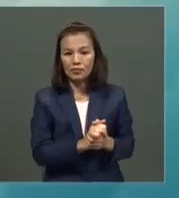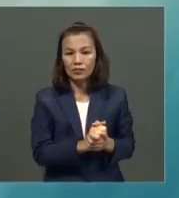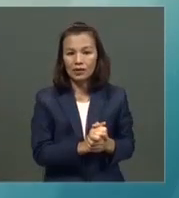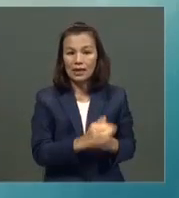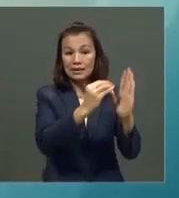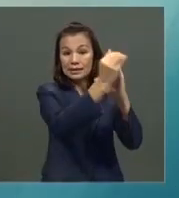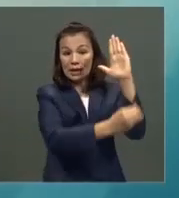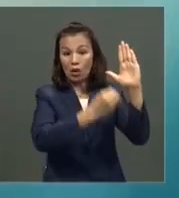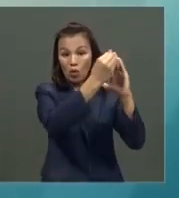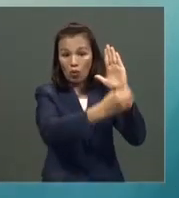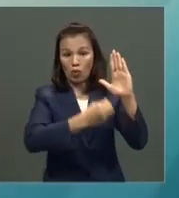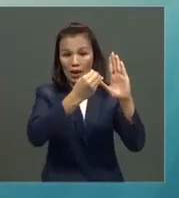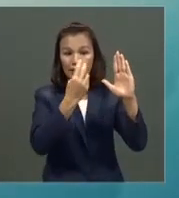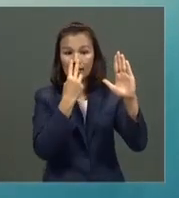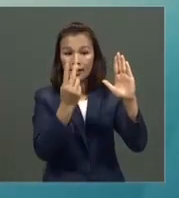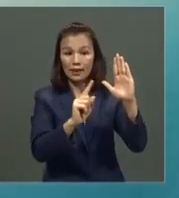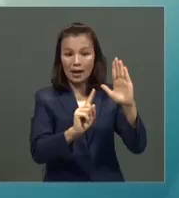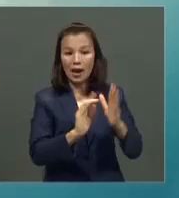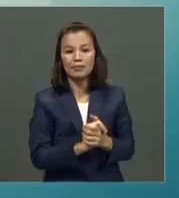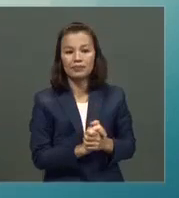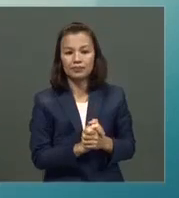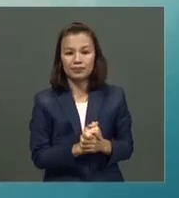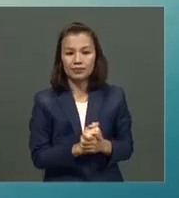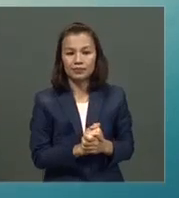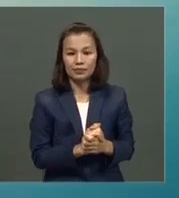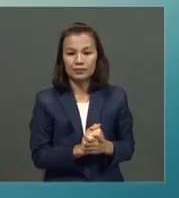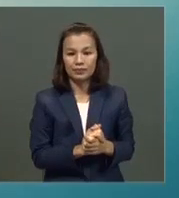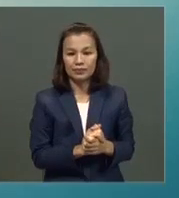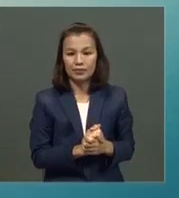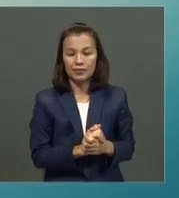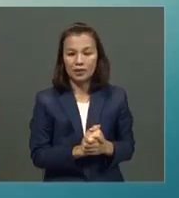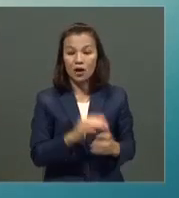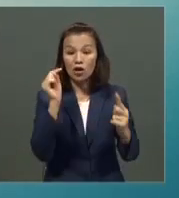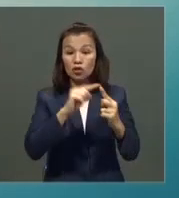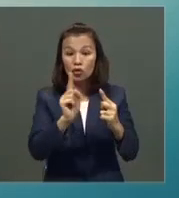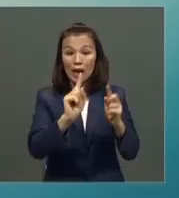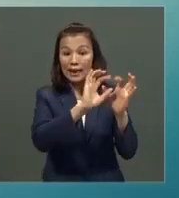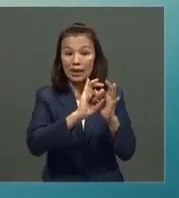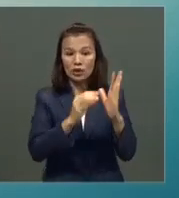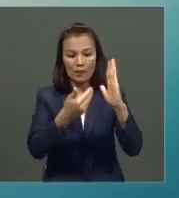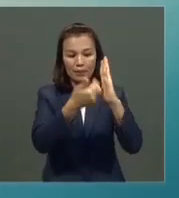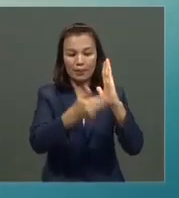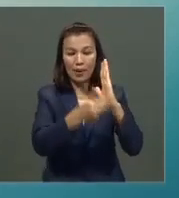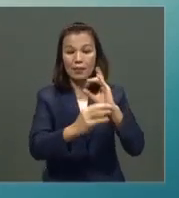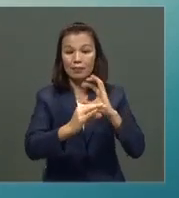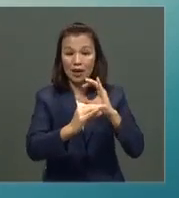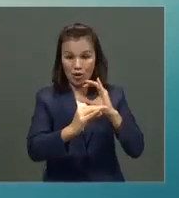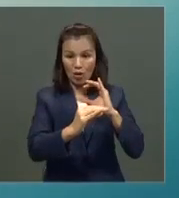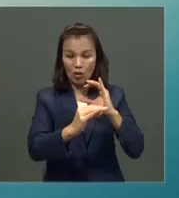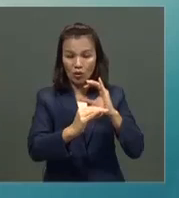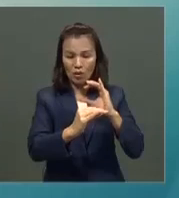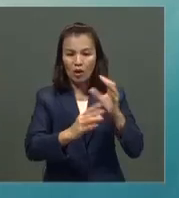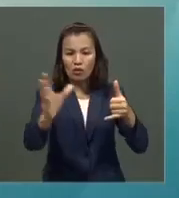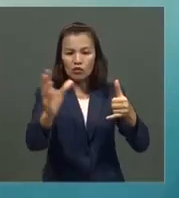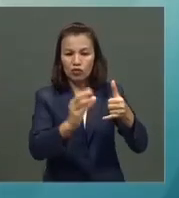หลายจังหวัดตัวเลขเนี่ยประปรายแล้วนะคะอย่างเช่นระยองเนี่ยนะคะก็ถือได้ว่าวันนี้ไม่มีผู้ป่ว